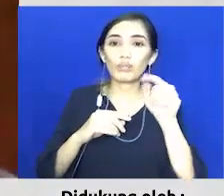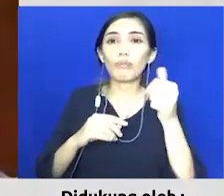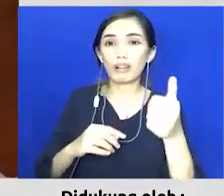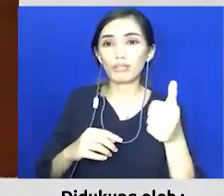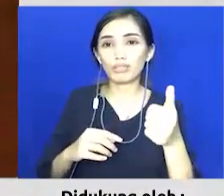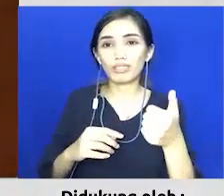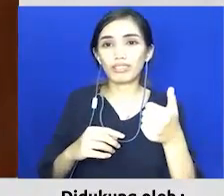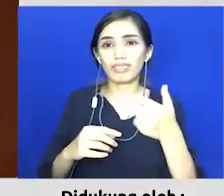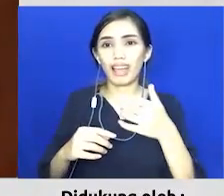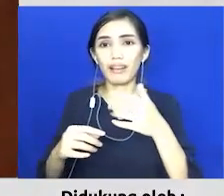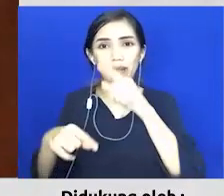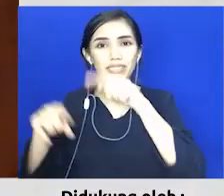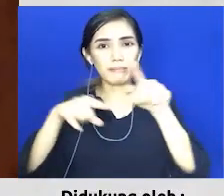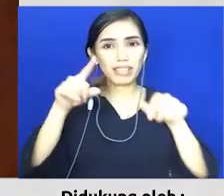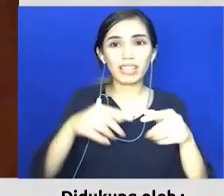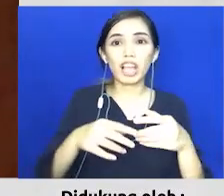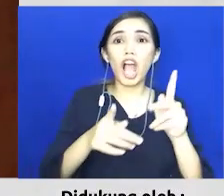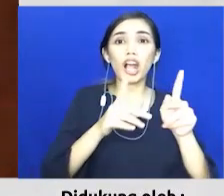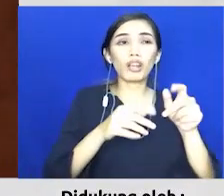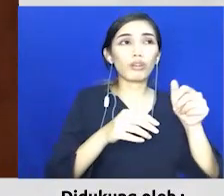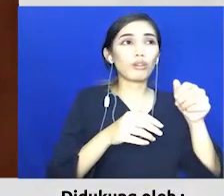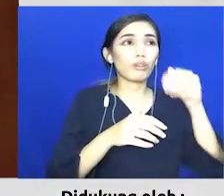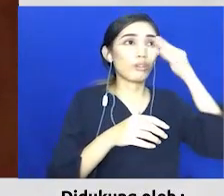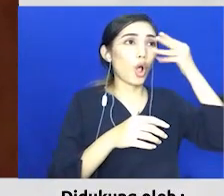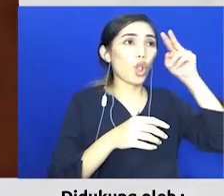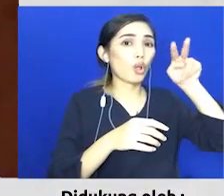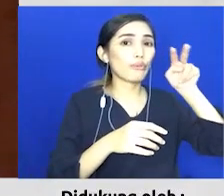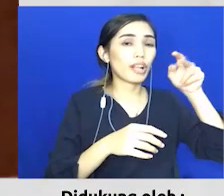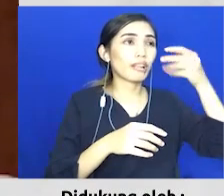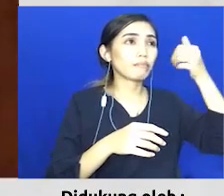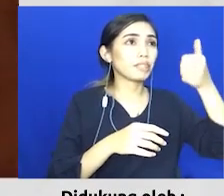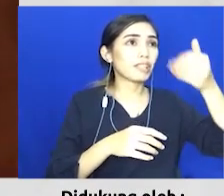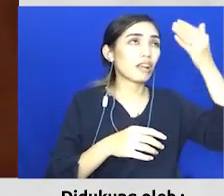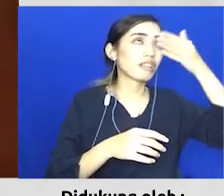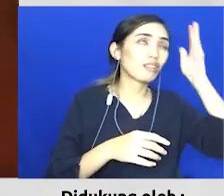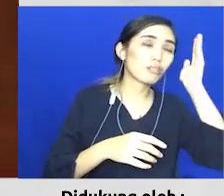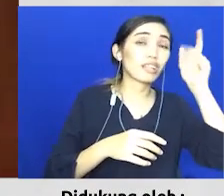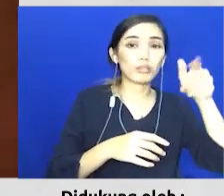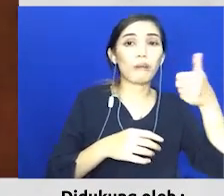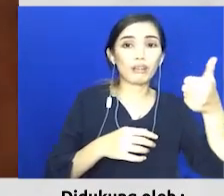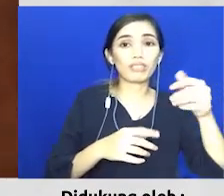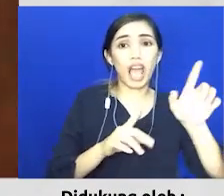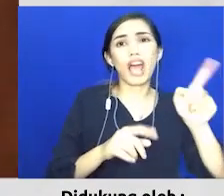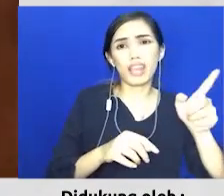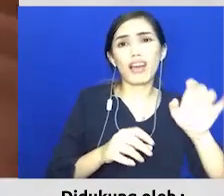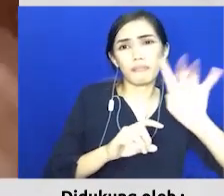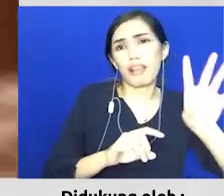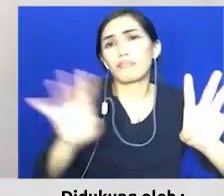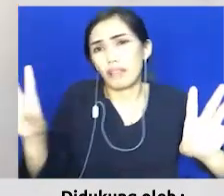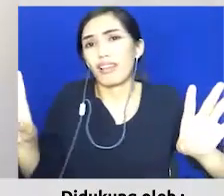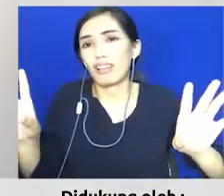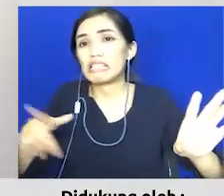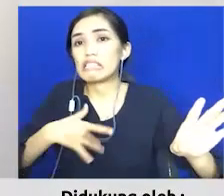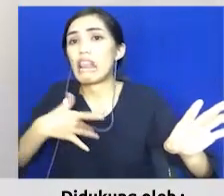orang profesional bagaimana? Orang profesional itu bisa melihat secara objektif ini kebaikannya apa, ini apa, ini ke apa